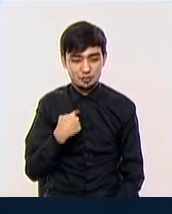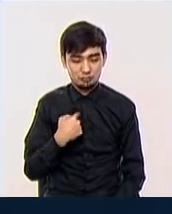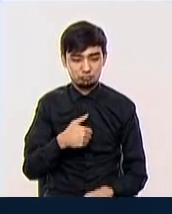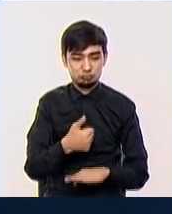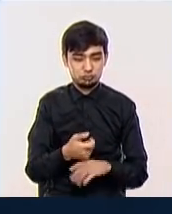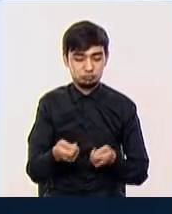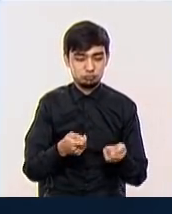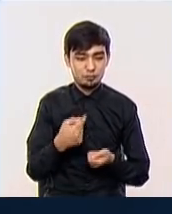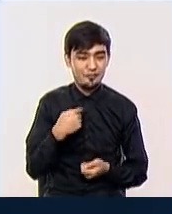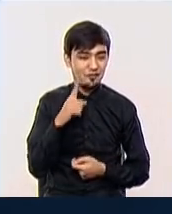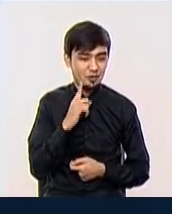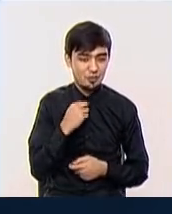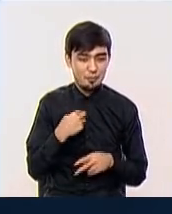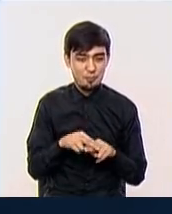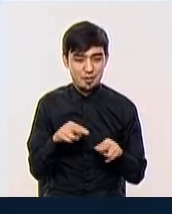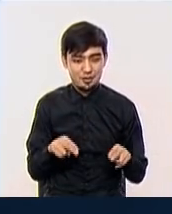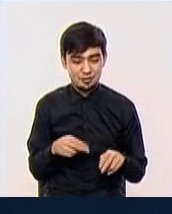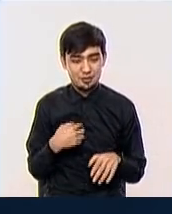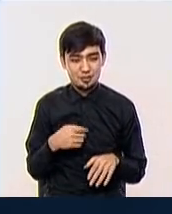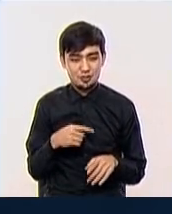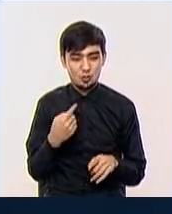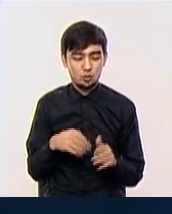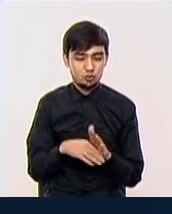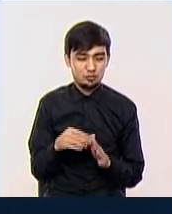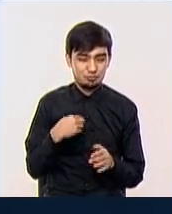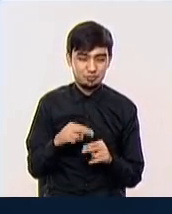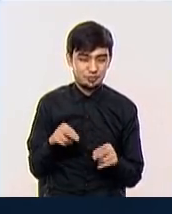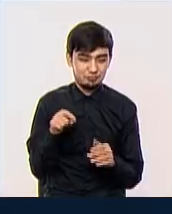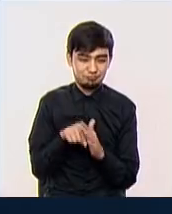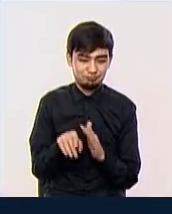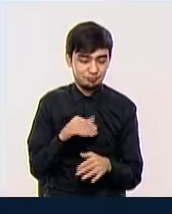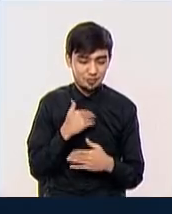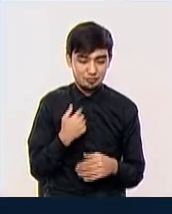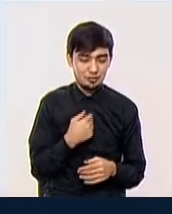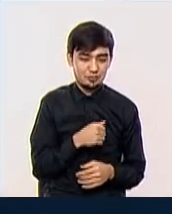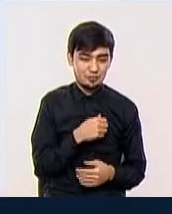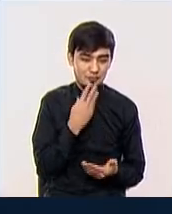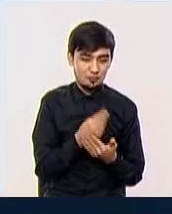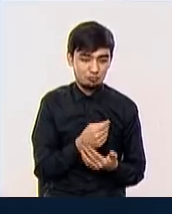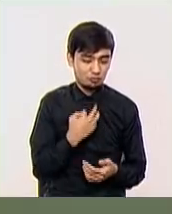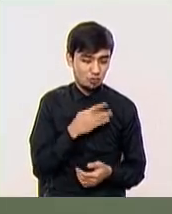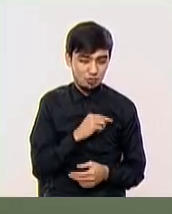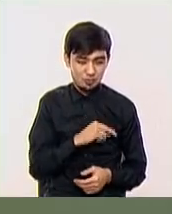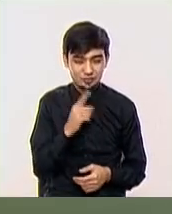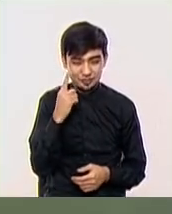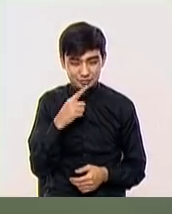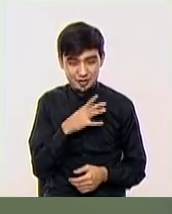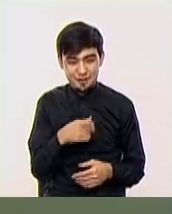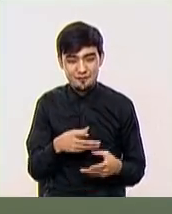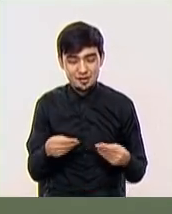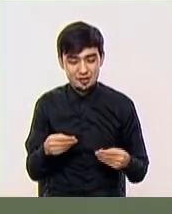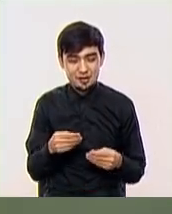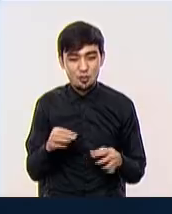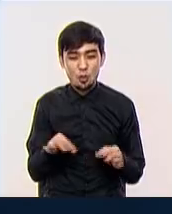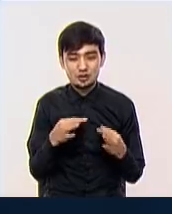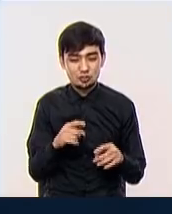болуым уақытша, менің партиядан тыс болғаным жөн деген пікір айтты. Тіпті бұл мәселе күзде шешілуі мүмкін деді. Бұндай шешім қоғамға не